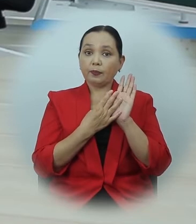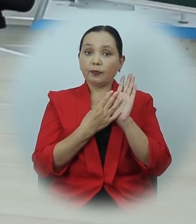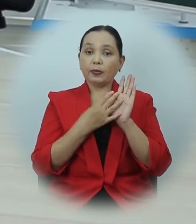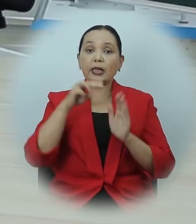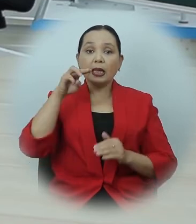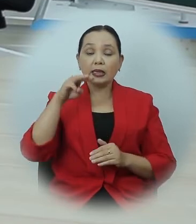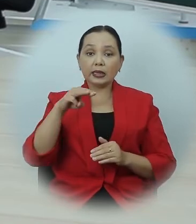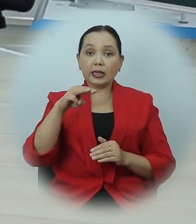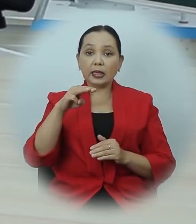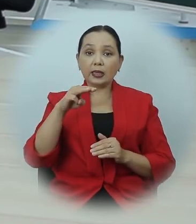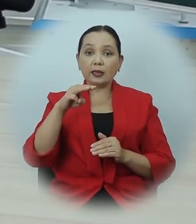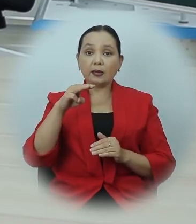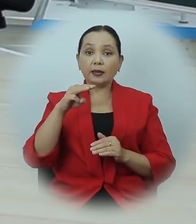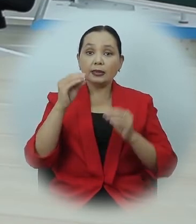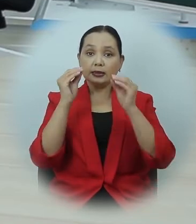Т9,